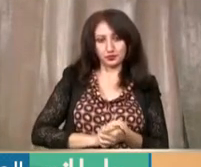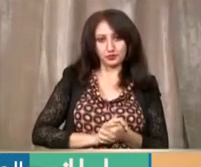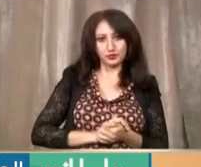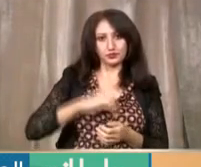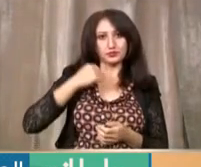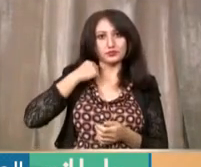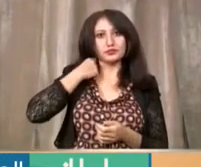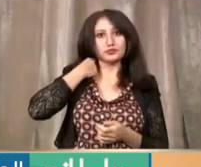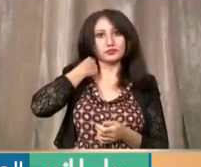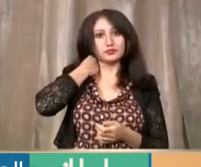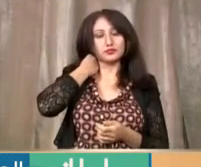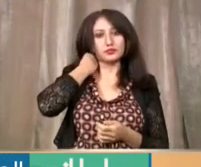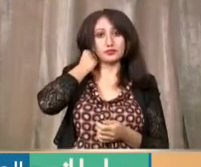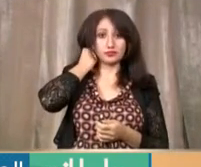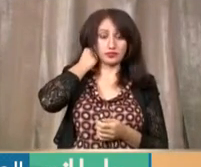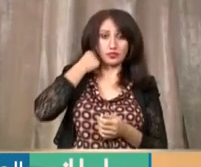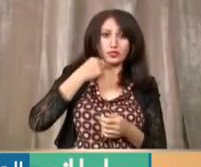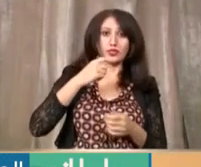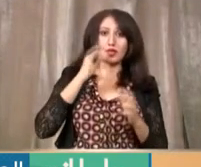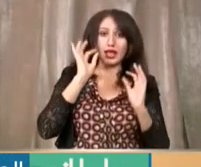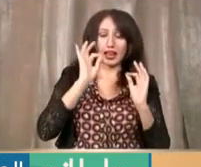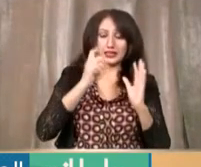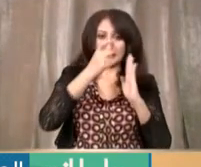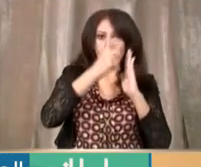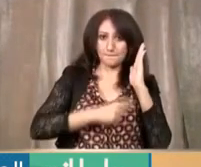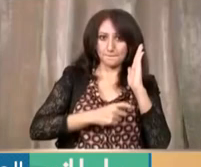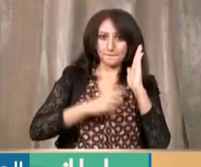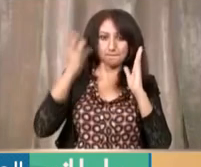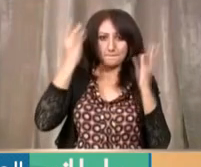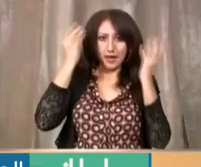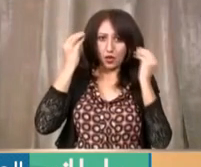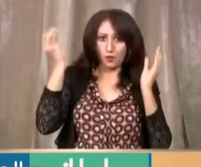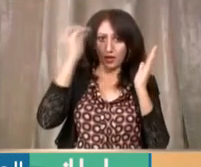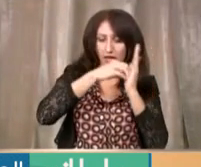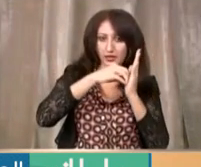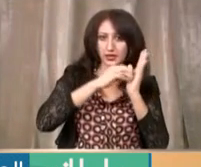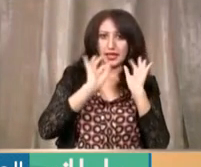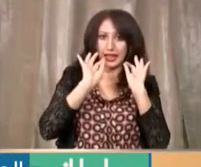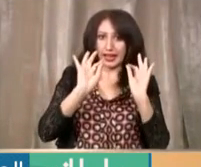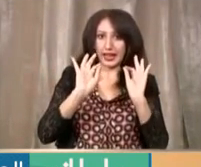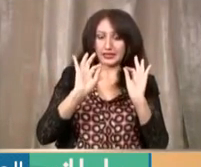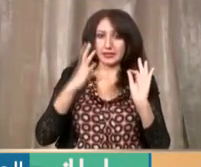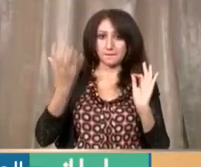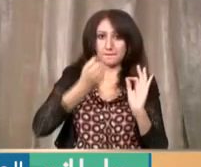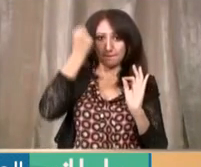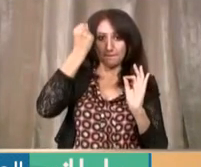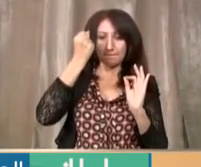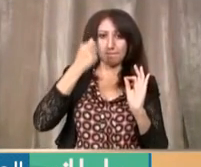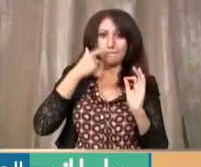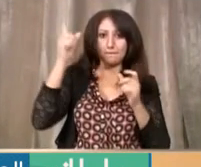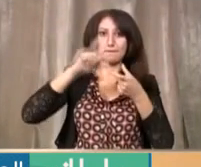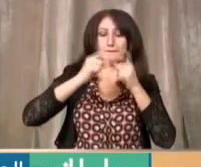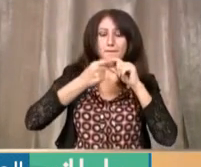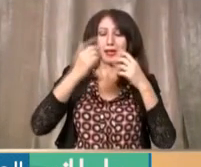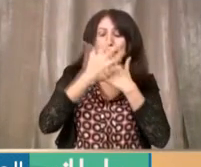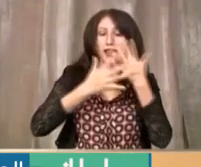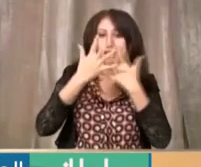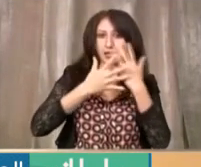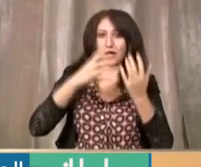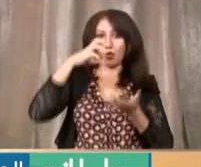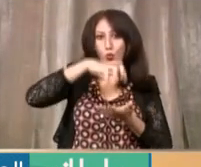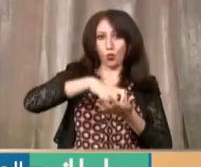انتخابي قواعده البيانات الانتخابيه طبعا للعلم قاعده البيانات الانتخابيه هي ملك للهيئه الوطنيه للانتخابات